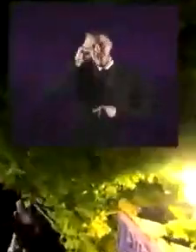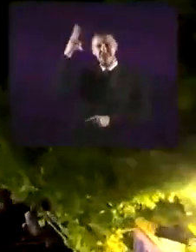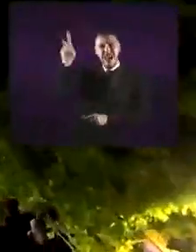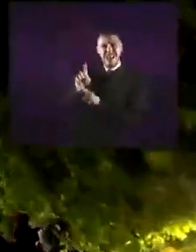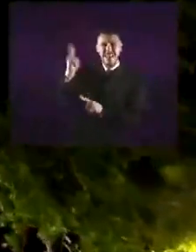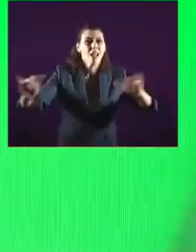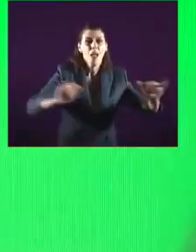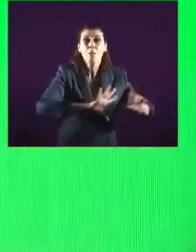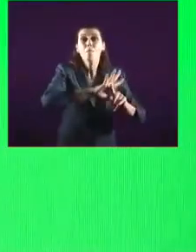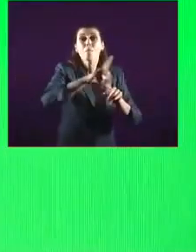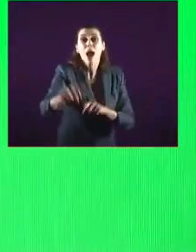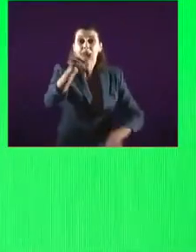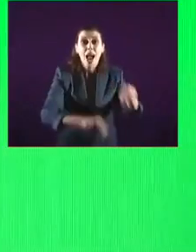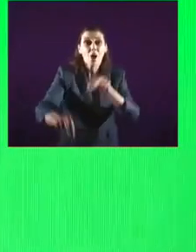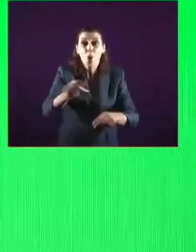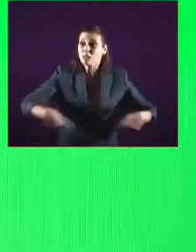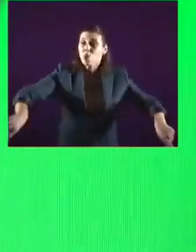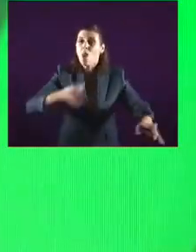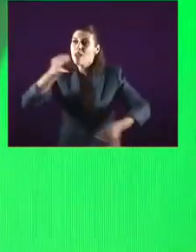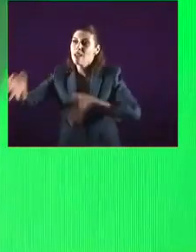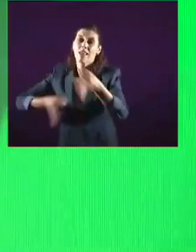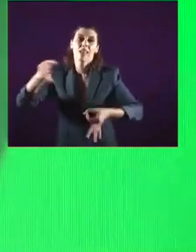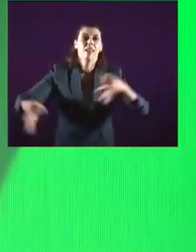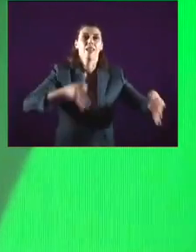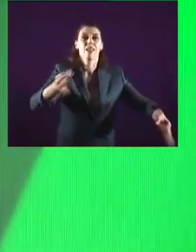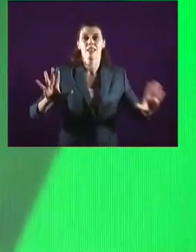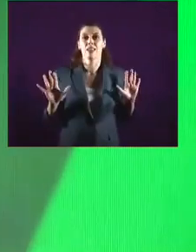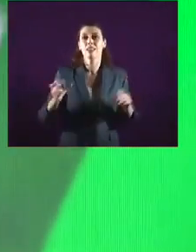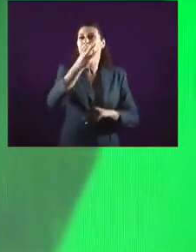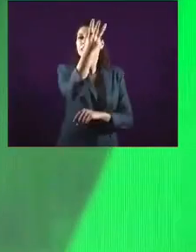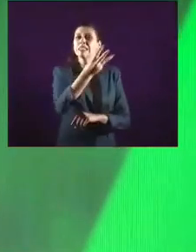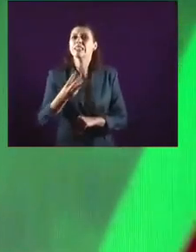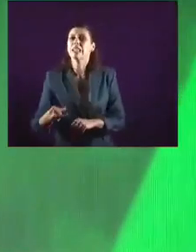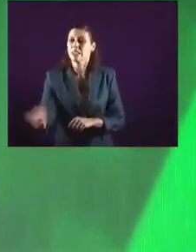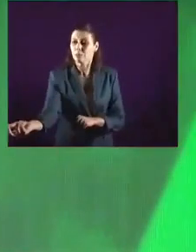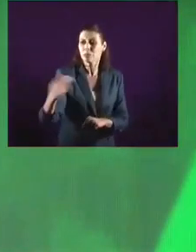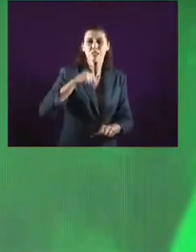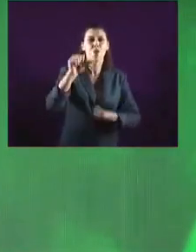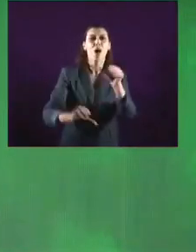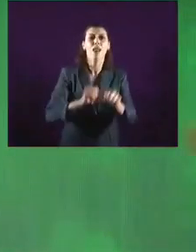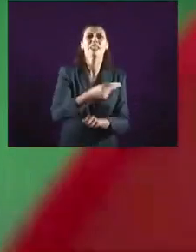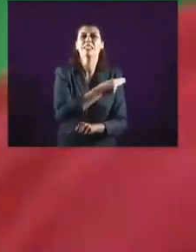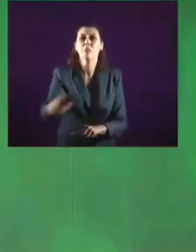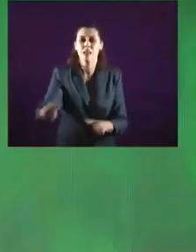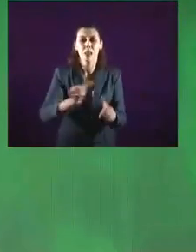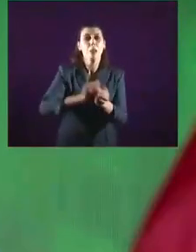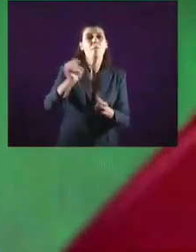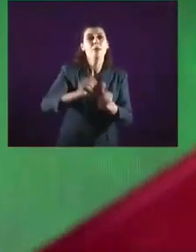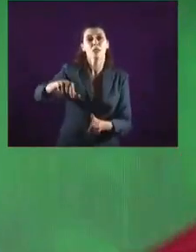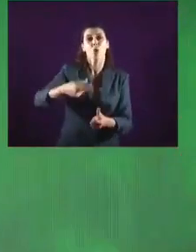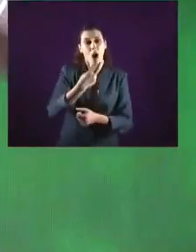την πολιτική τους. Να λοιπόν τι σημαίνει ψήφος στο ΣΥΡΙΖΑ και αλλαγή. Σημαίνει αύξηση μισθών, μείωση